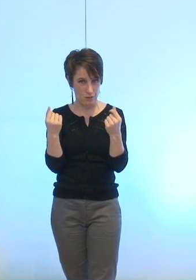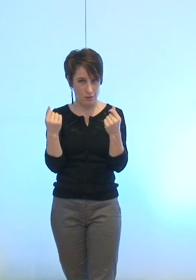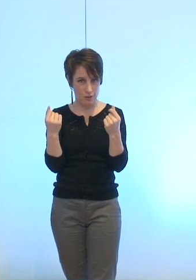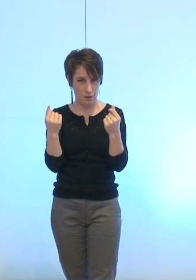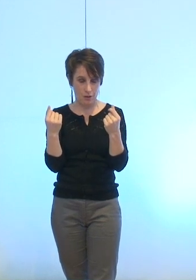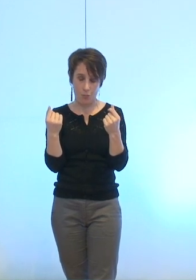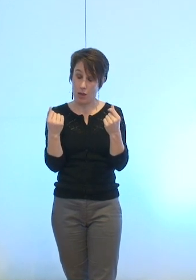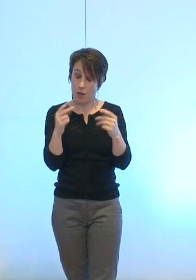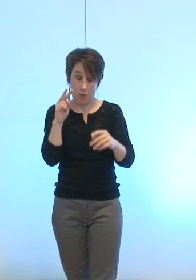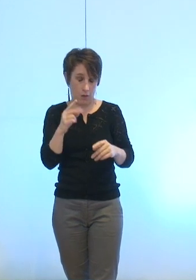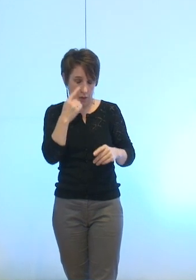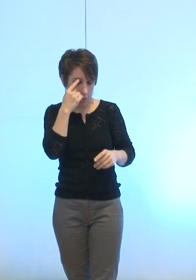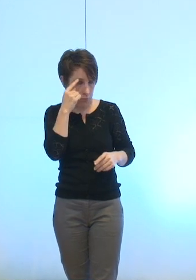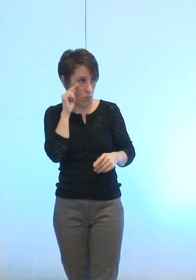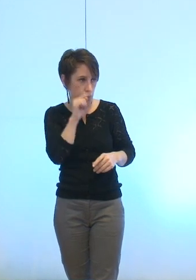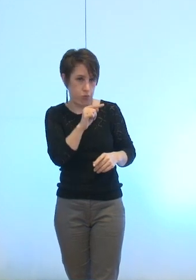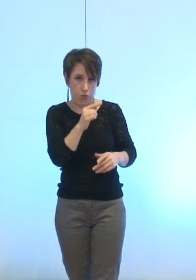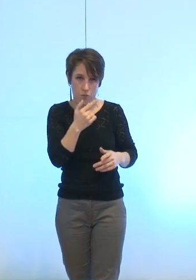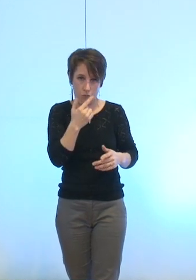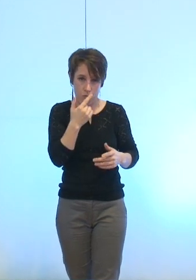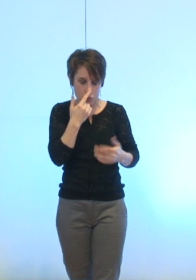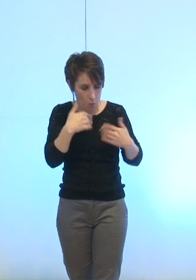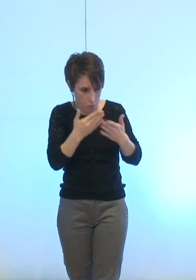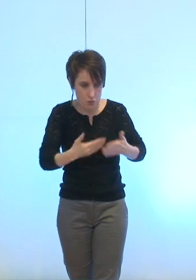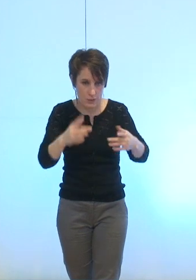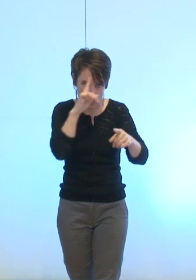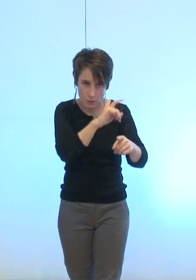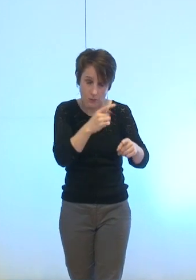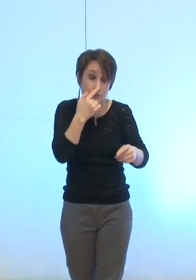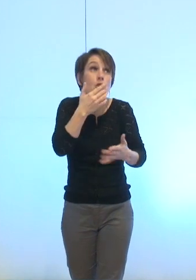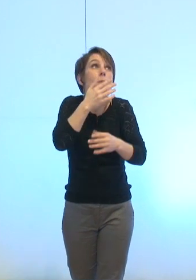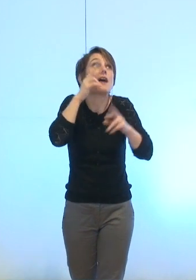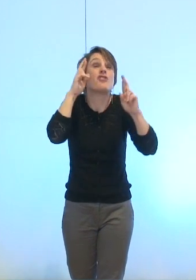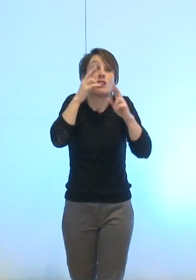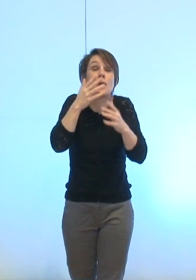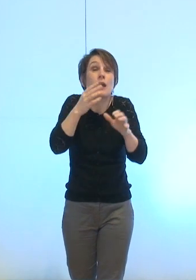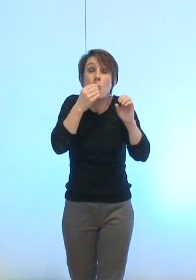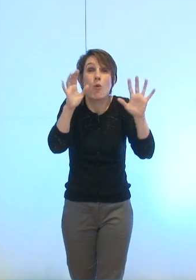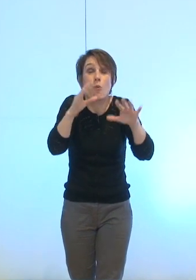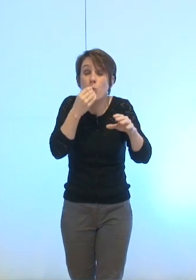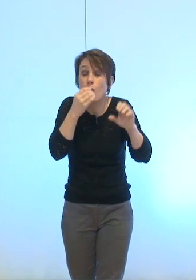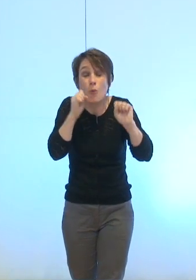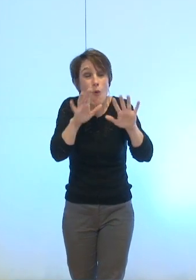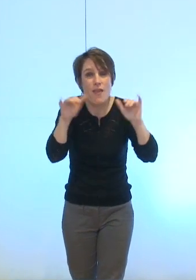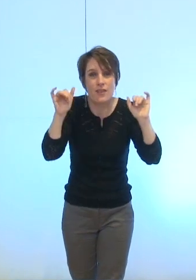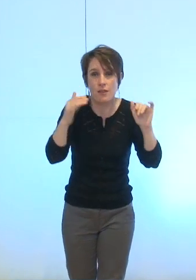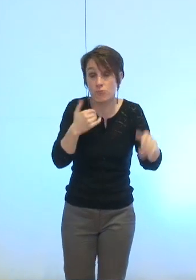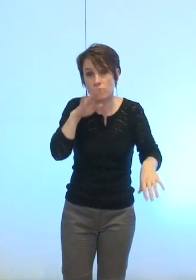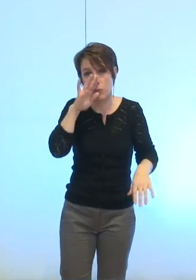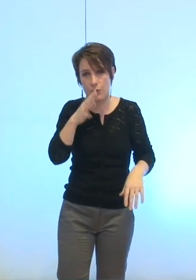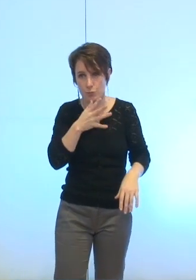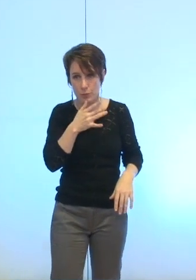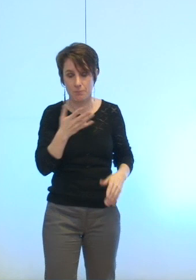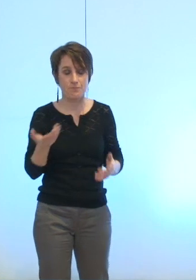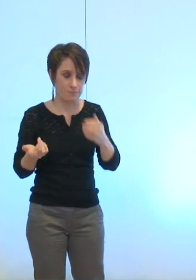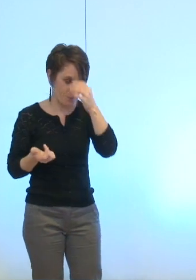une difficulté dont nous aurions pu ou souhaiter nous passer vous nous dites ce soir en fait depuis un